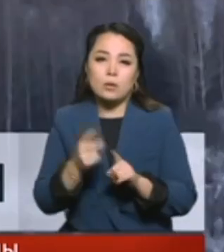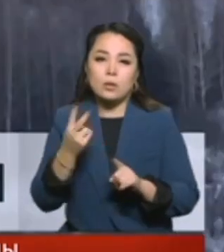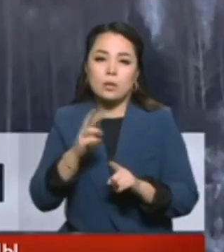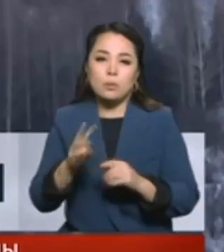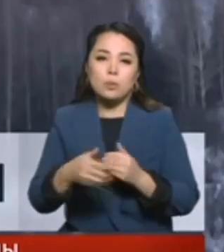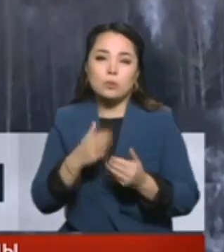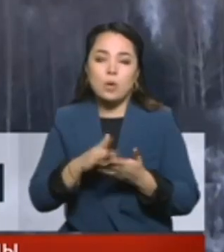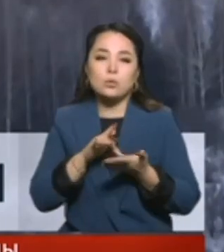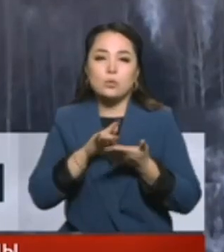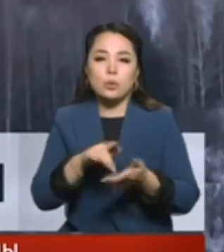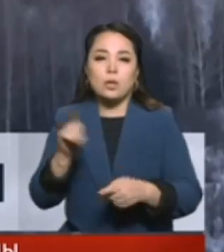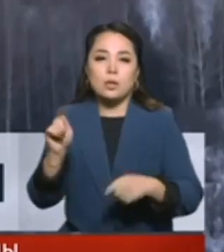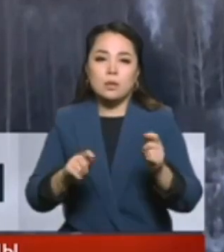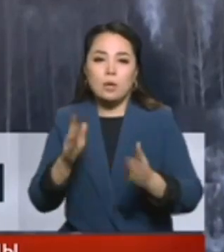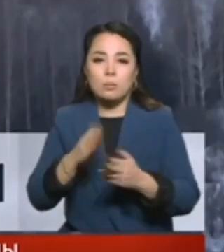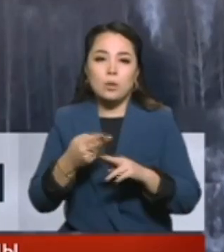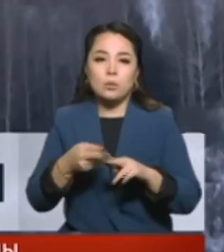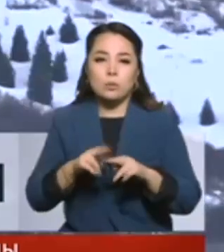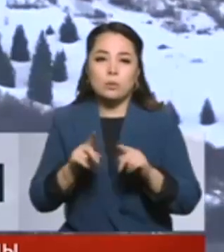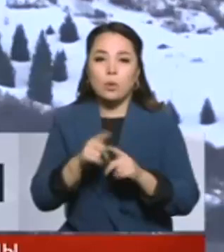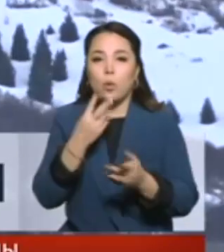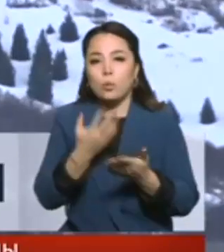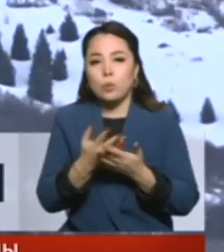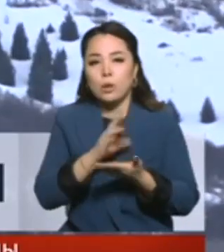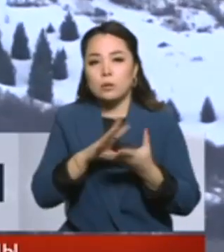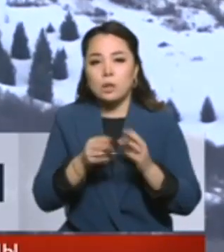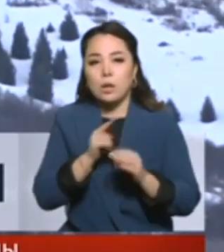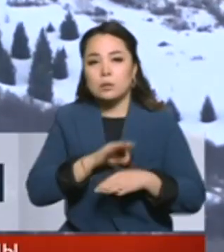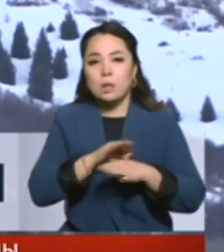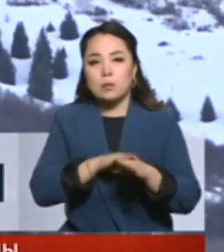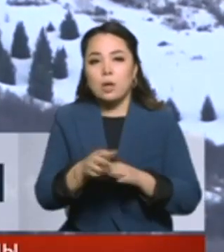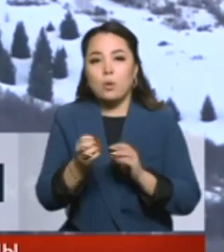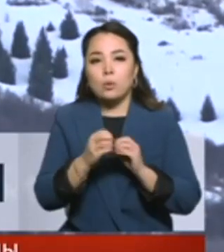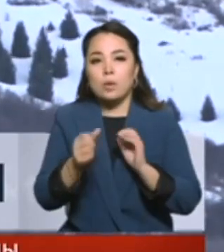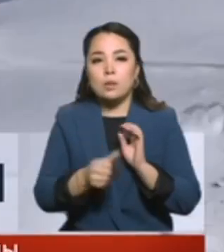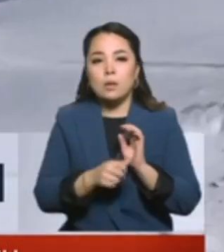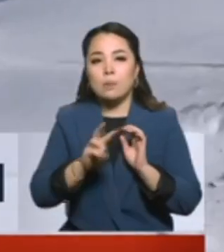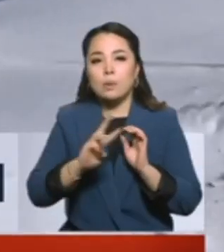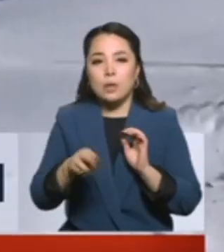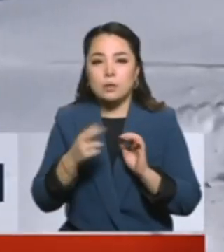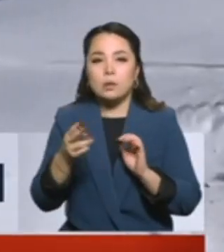миллионға жуық турист келді. Оларға көрсетілген қызмет көлемі 16